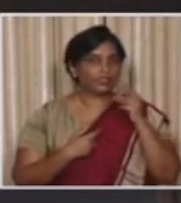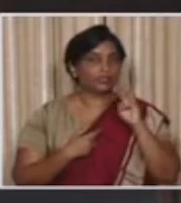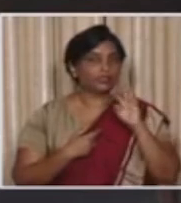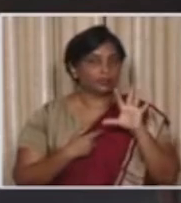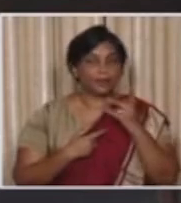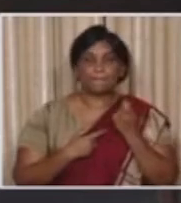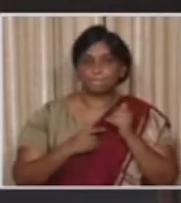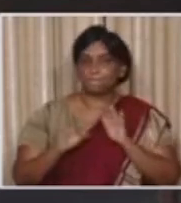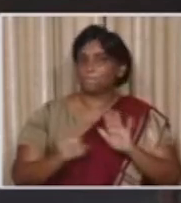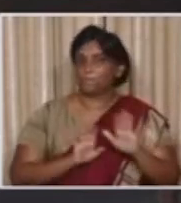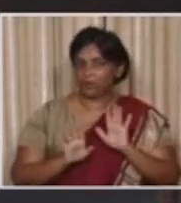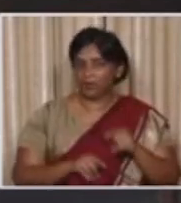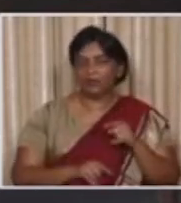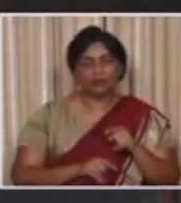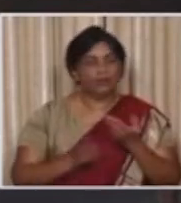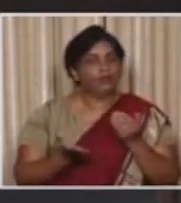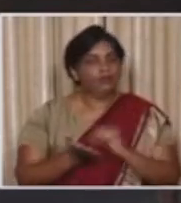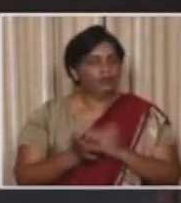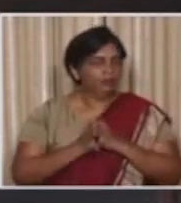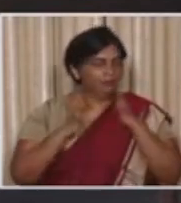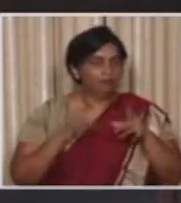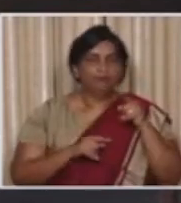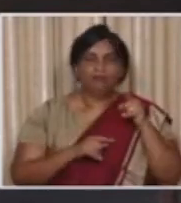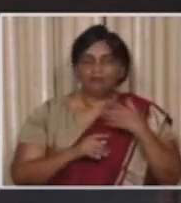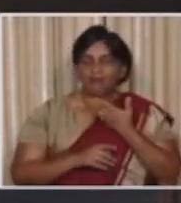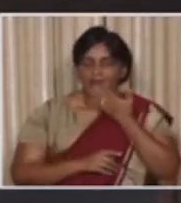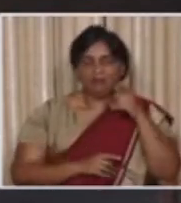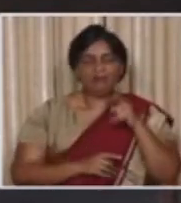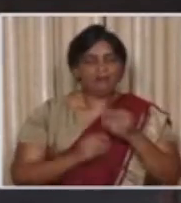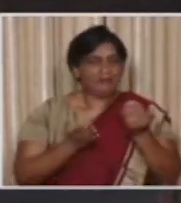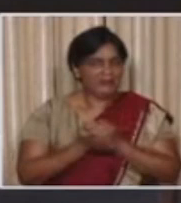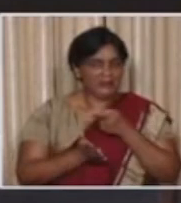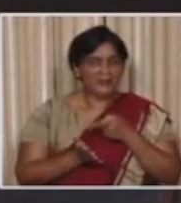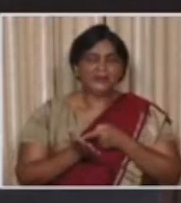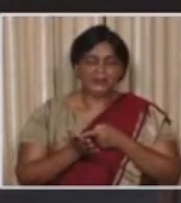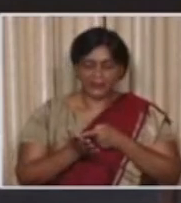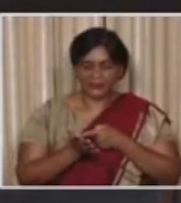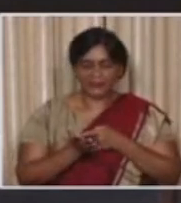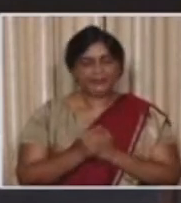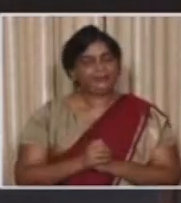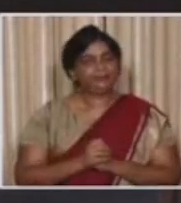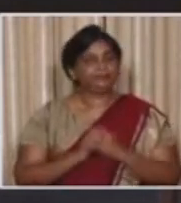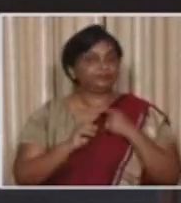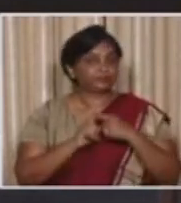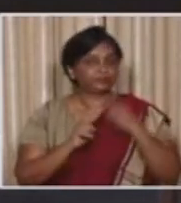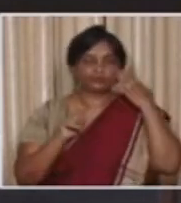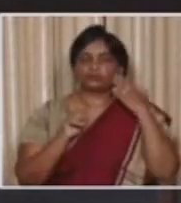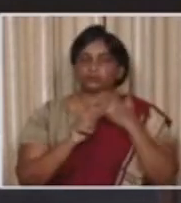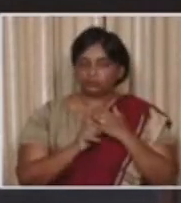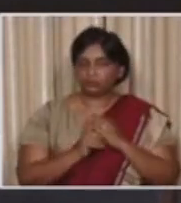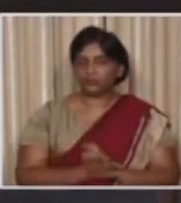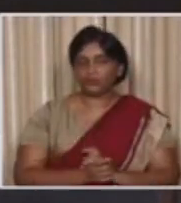135ක මිල පාලනය කළා තියෙනවා. තවත් වැඩිපුර තමුන්නාසයට පුළුවන් ඒ ඉතුරු මේ ඉලක්ක කරා ගමන්